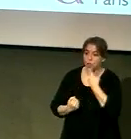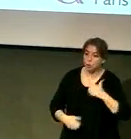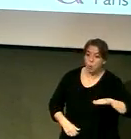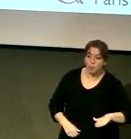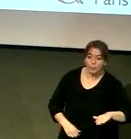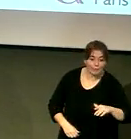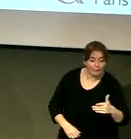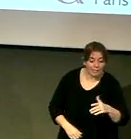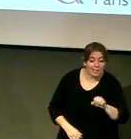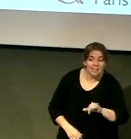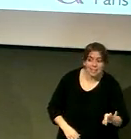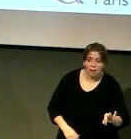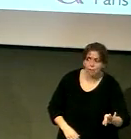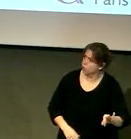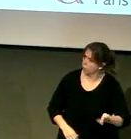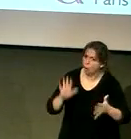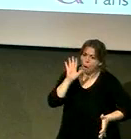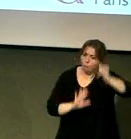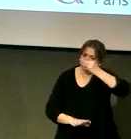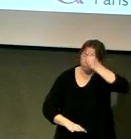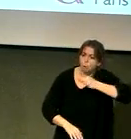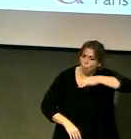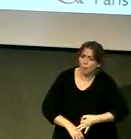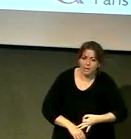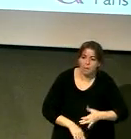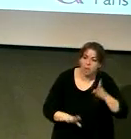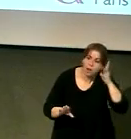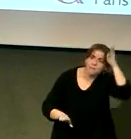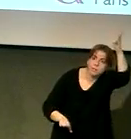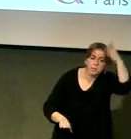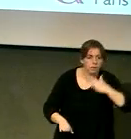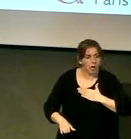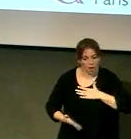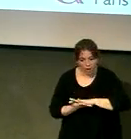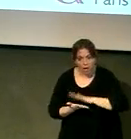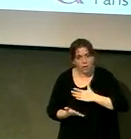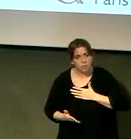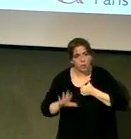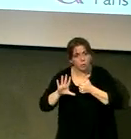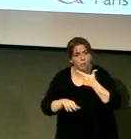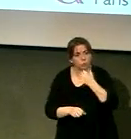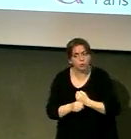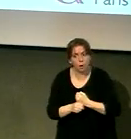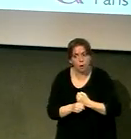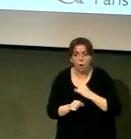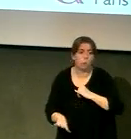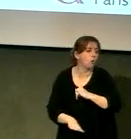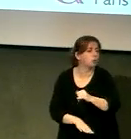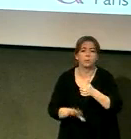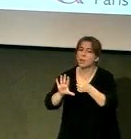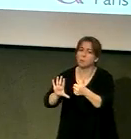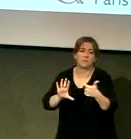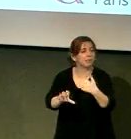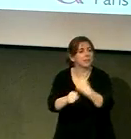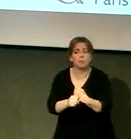l'avenir. Elle dit, mais moi, il faut que je m'arrête, j'ai 62 ans, je vais aller au maximum, je vais aller jusqu'à 67 ans, mais ça veut dire